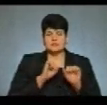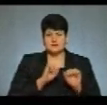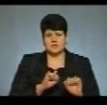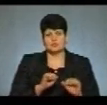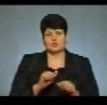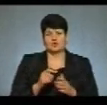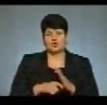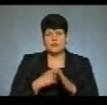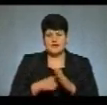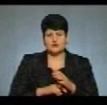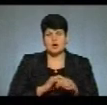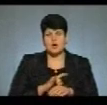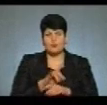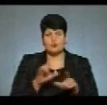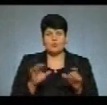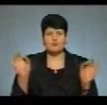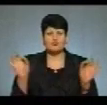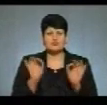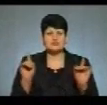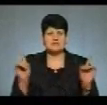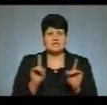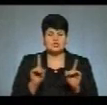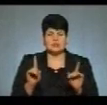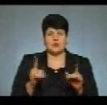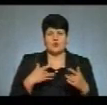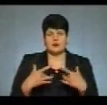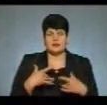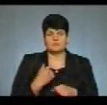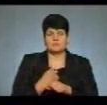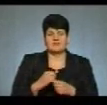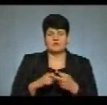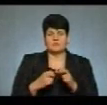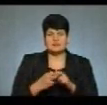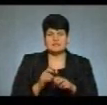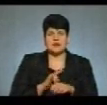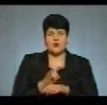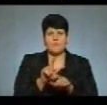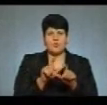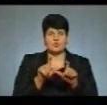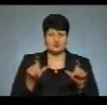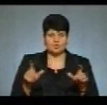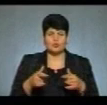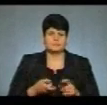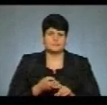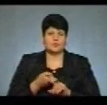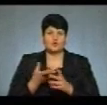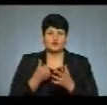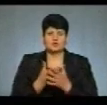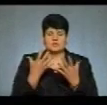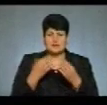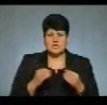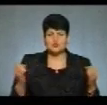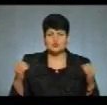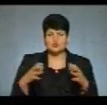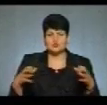аеропорту. Музичний концерт влаштували в Івано-Франківському аеропорту. Його також пророчили до Дня Соборності України, який відзначаємо